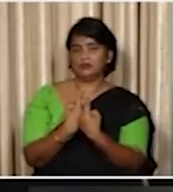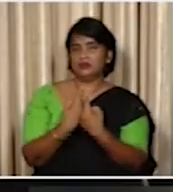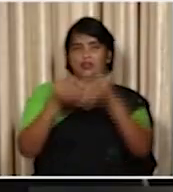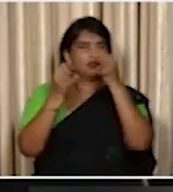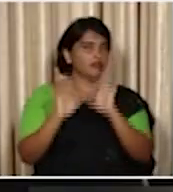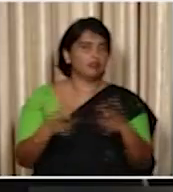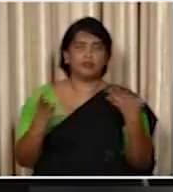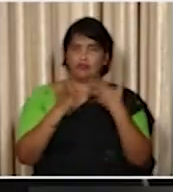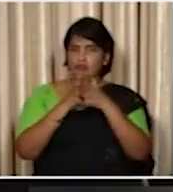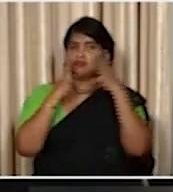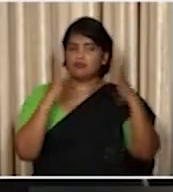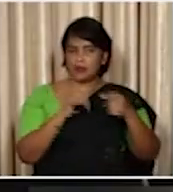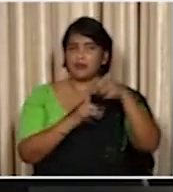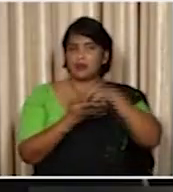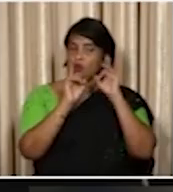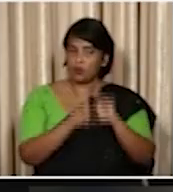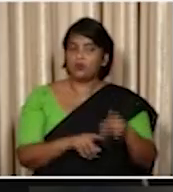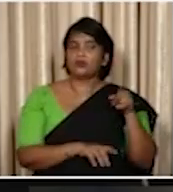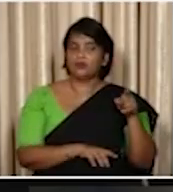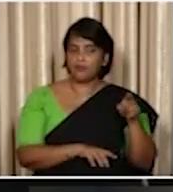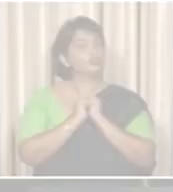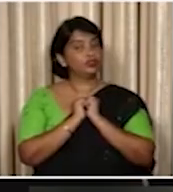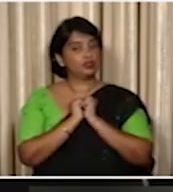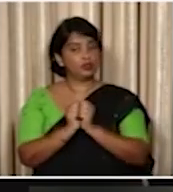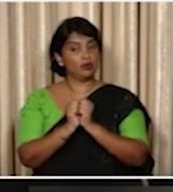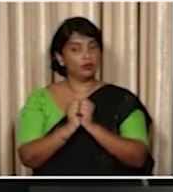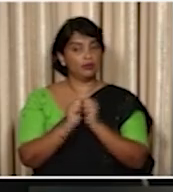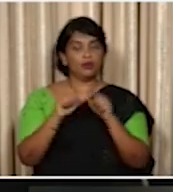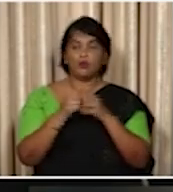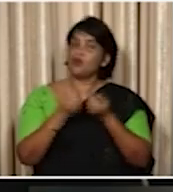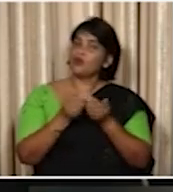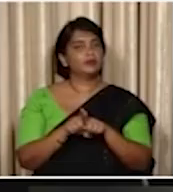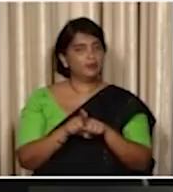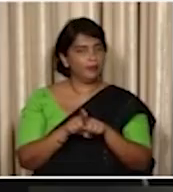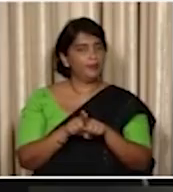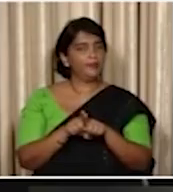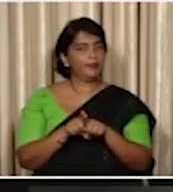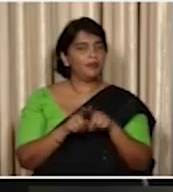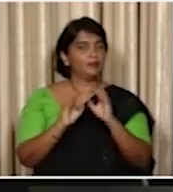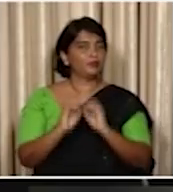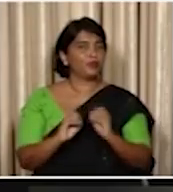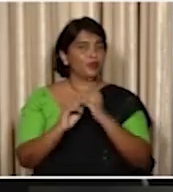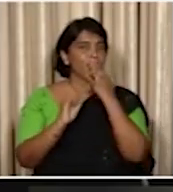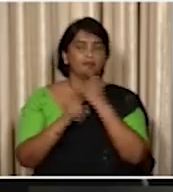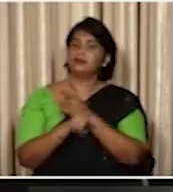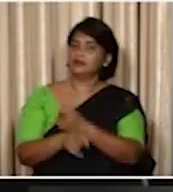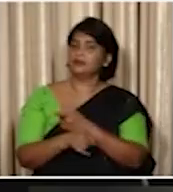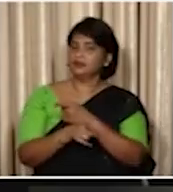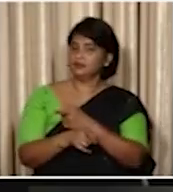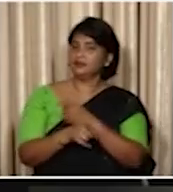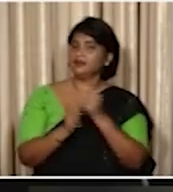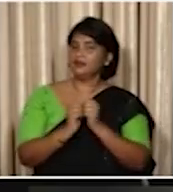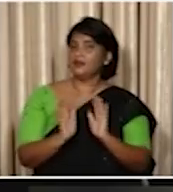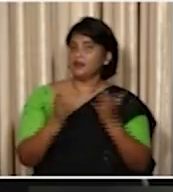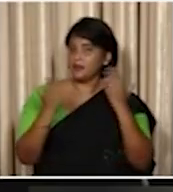නැහැ බොහෝ පළාත් සභාව වල මට ඔක්කොම කියලා කියන්න බෑ. අද වෙනකොට සොයන් රැකියාවක් විදිහට මුල්ලමාවිය සංවර්ධන මධ්‍යස්ථාන බිහිවීම